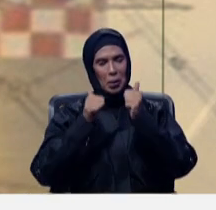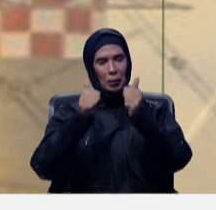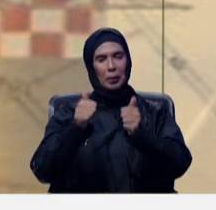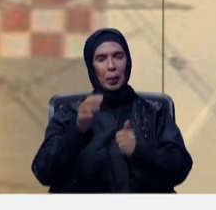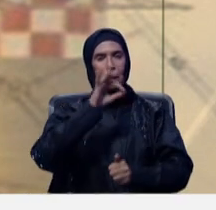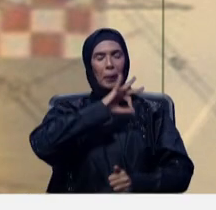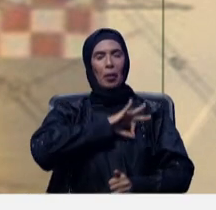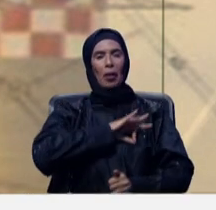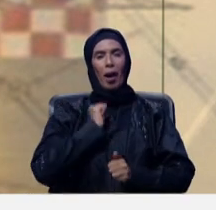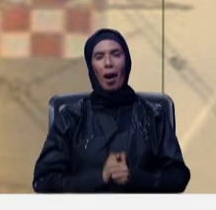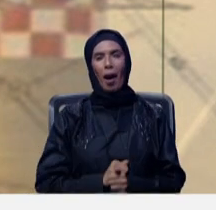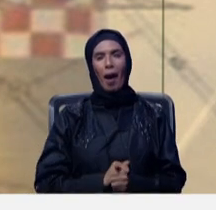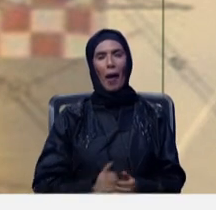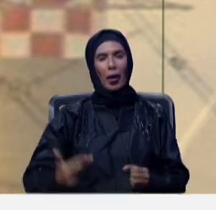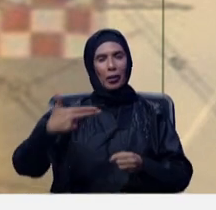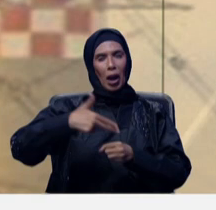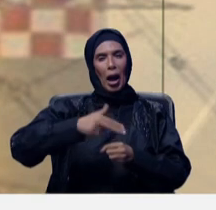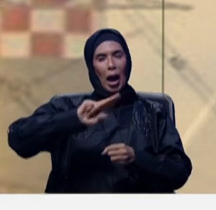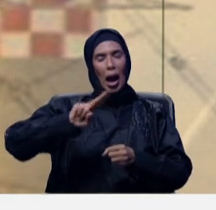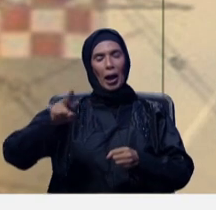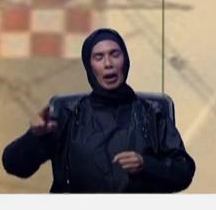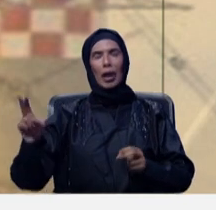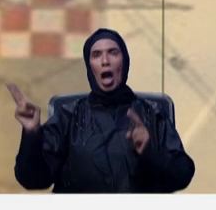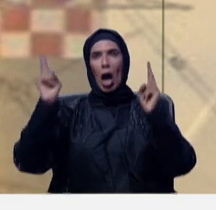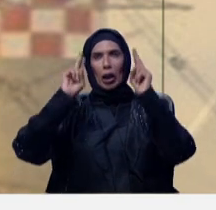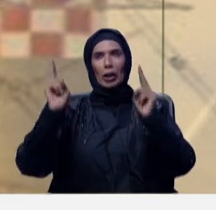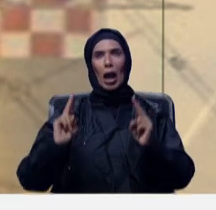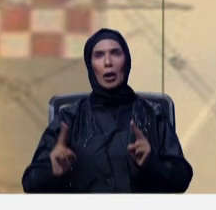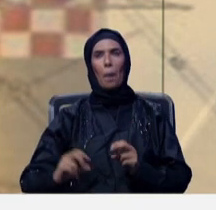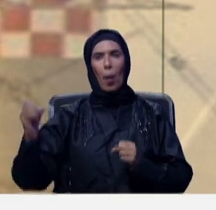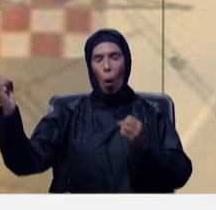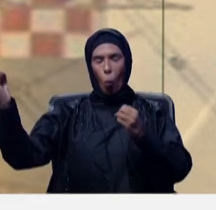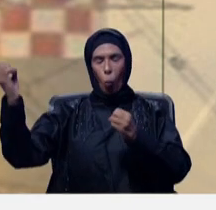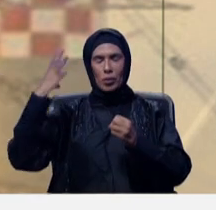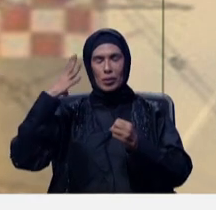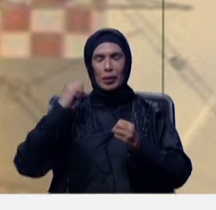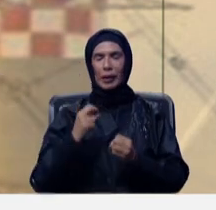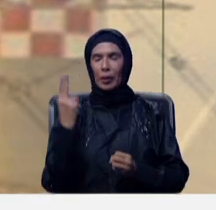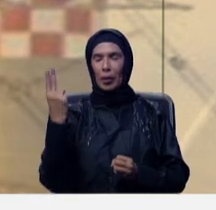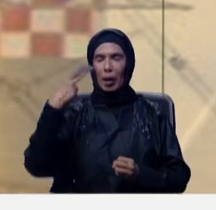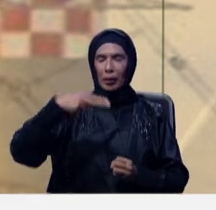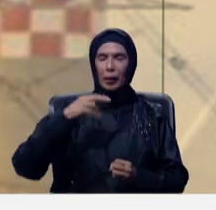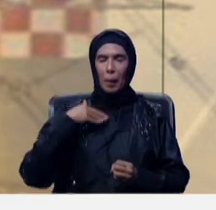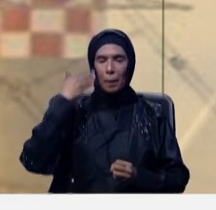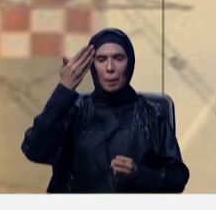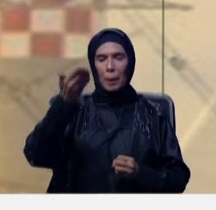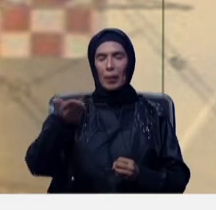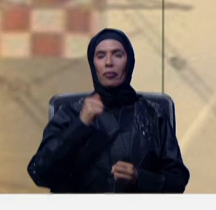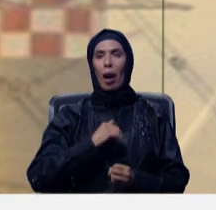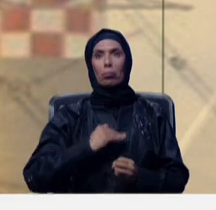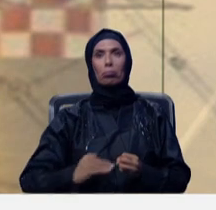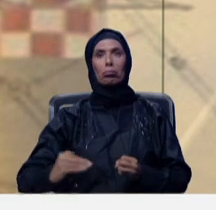والاستفادة من الطاقة المتجددة، أطلقت هيئة الكهرباء والماء 22 مبادرة لرفع